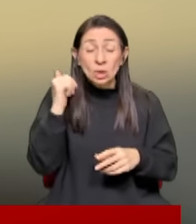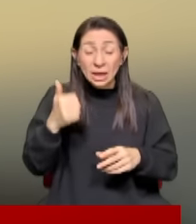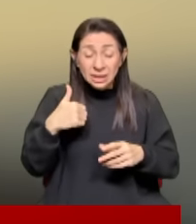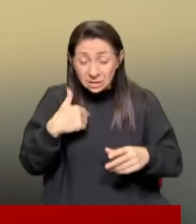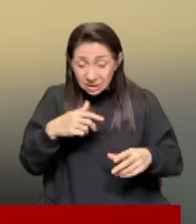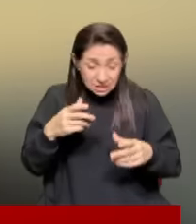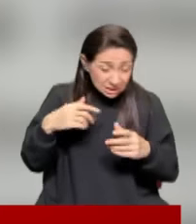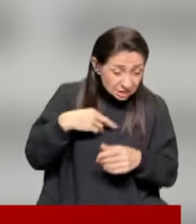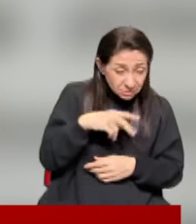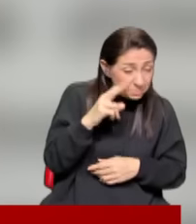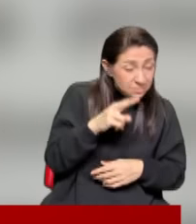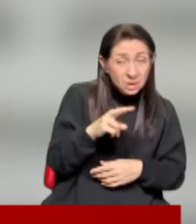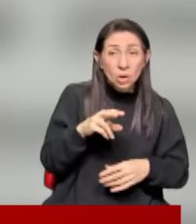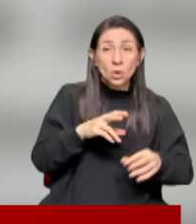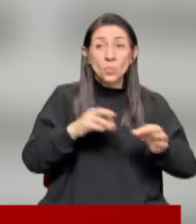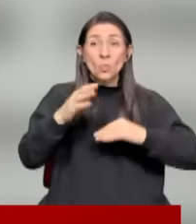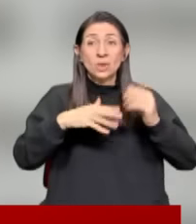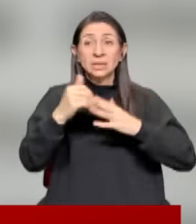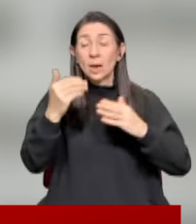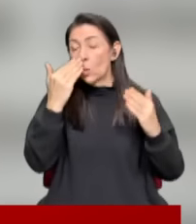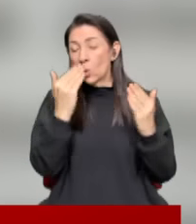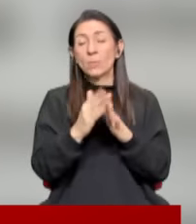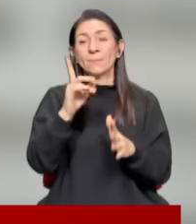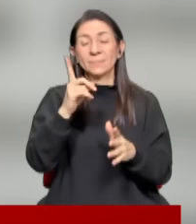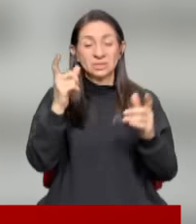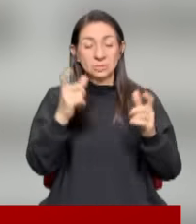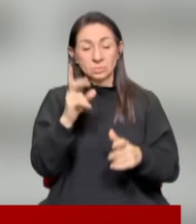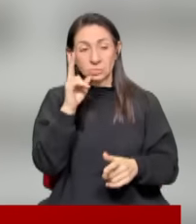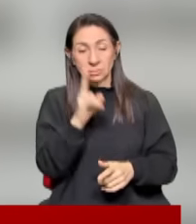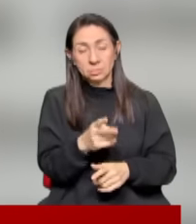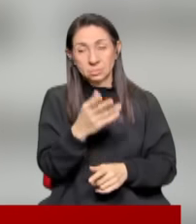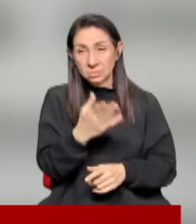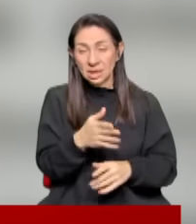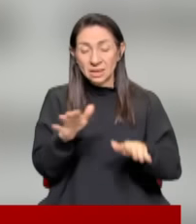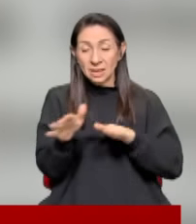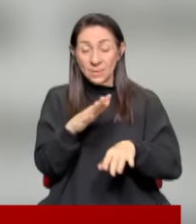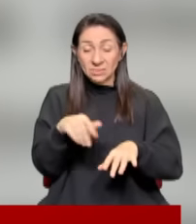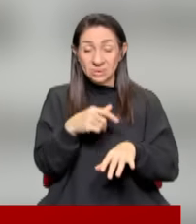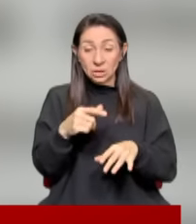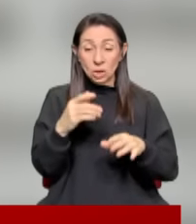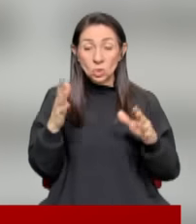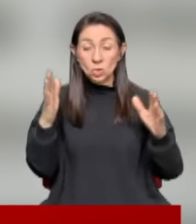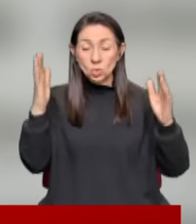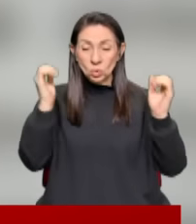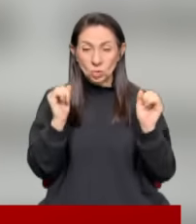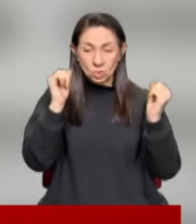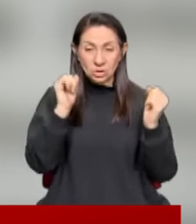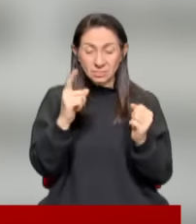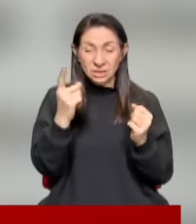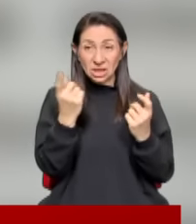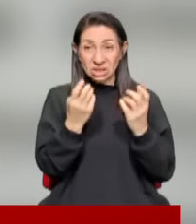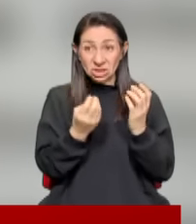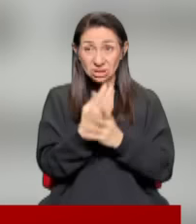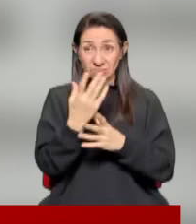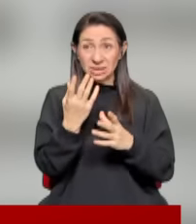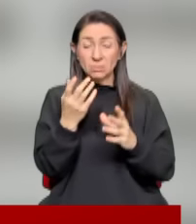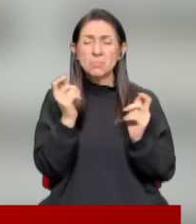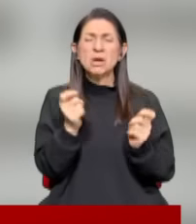enkazın üstünde gezdim. Mühendislik ilkelerine uymayan bir durum ortaya çıkarılmıştır. Deprem sırasında yük iletimini bozacak bir durum ortaya